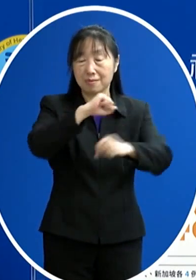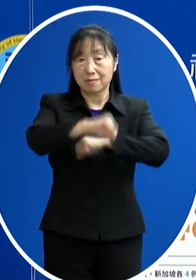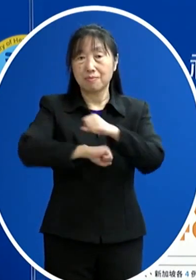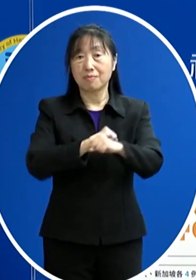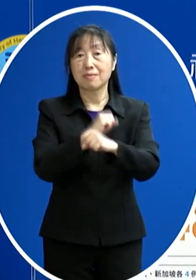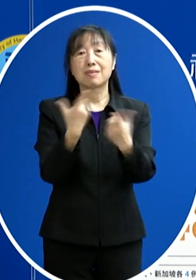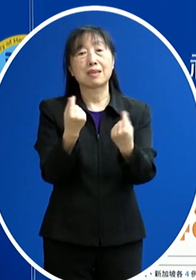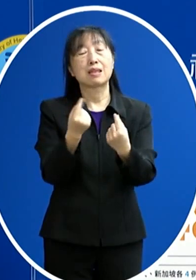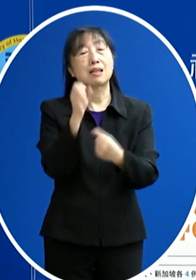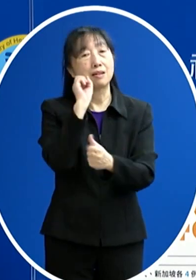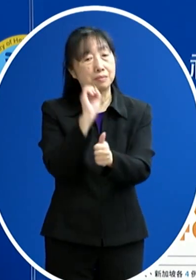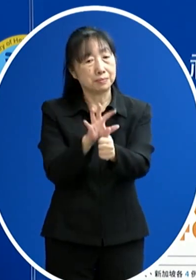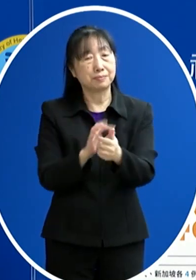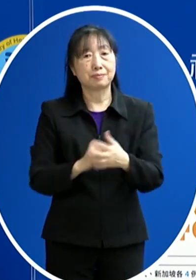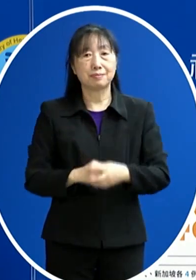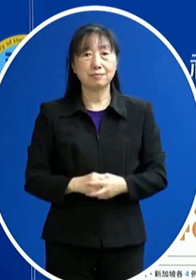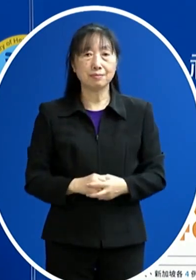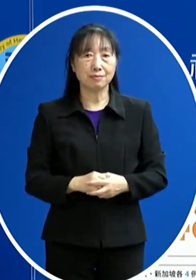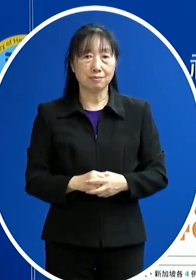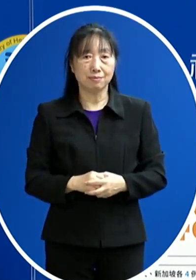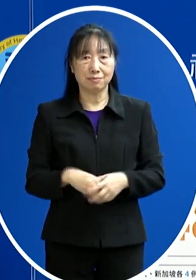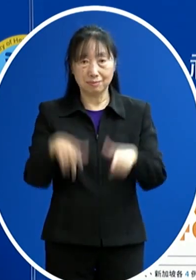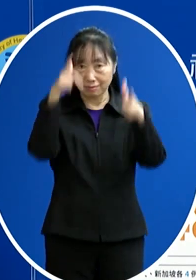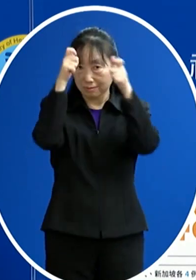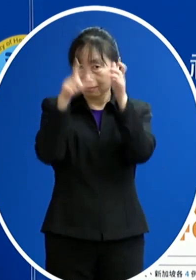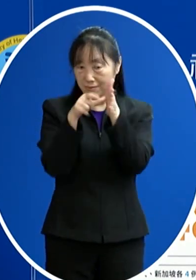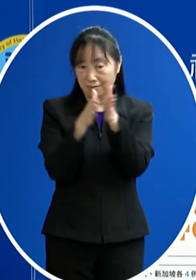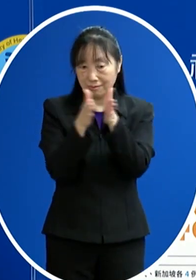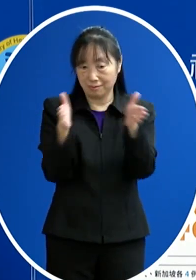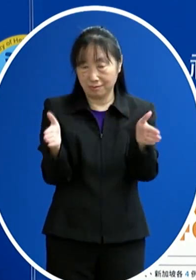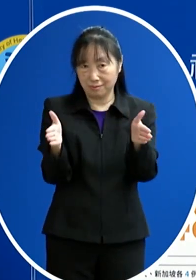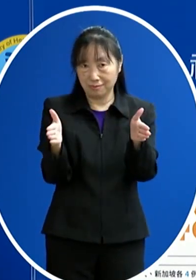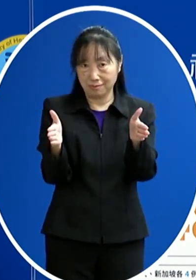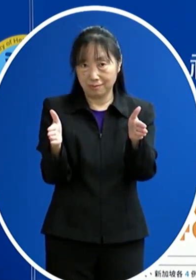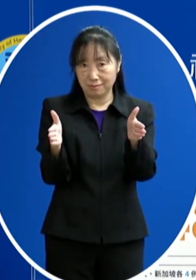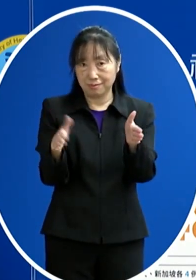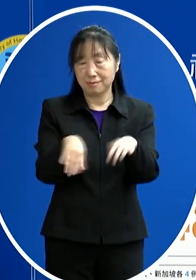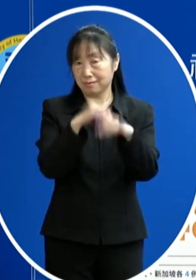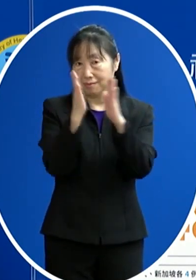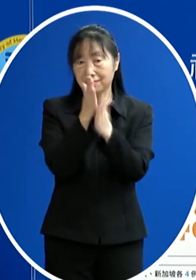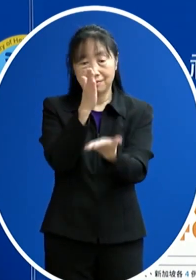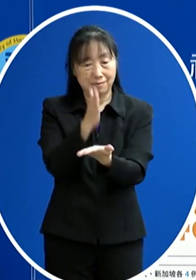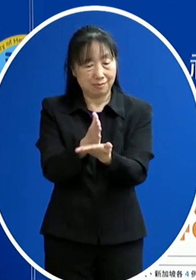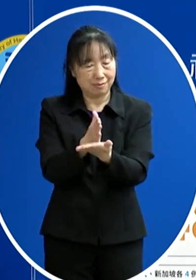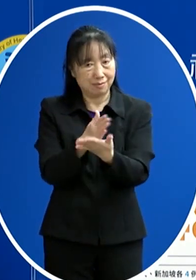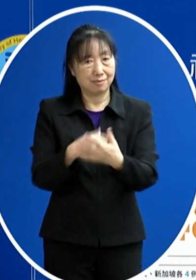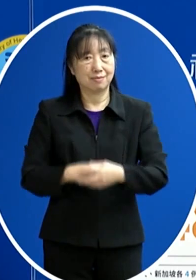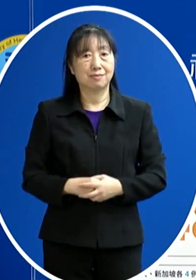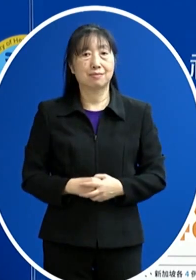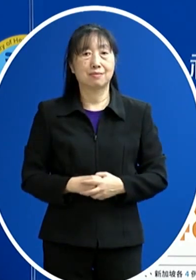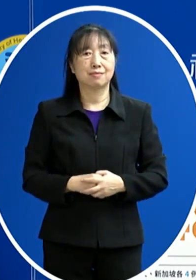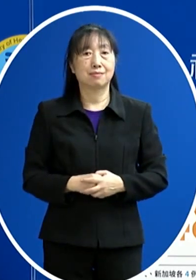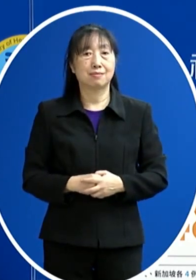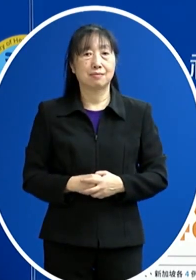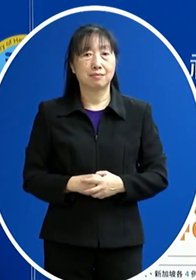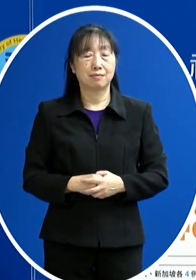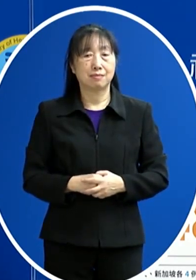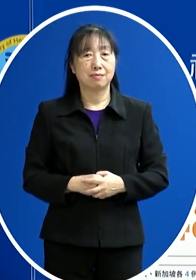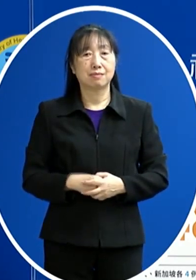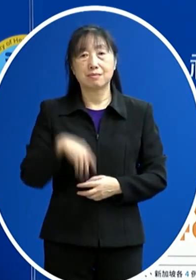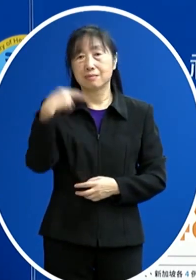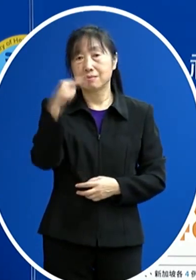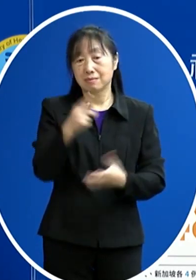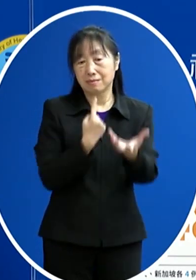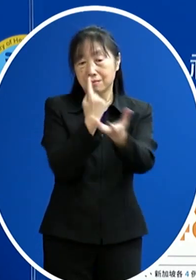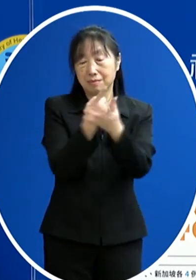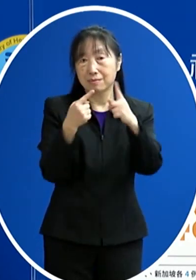也拜托大家在我们这个春节期间我们来停止举办。然后另外呢，参